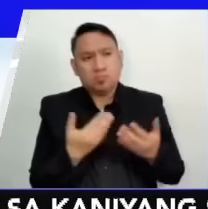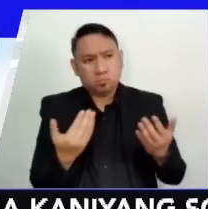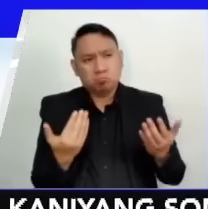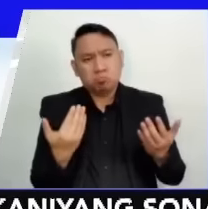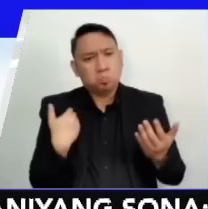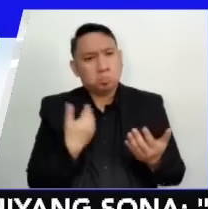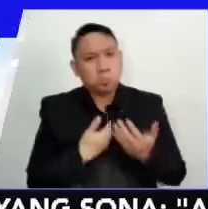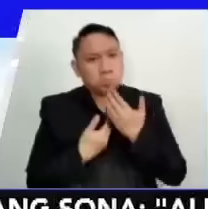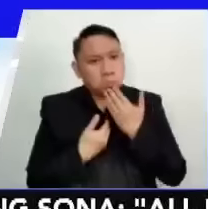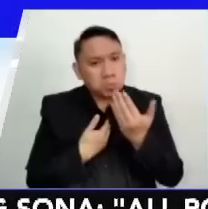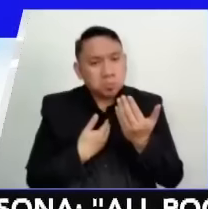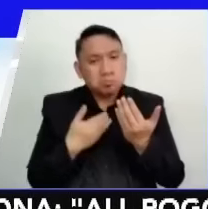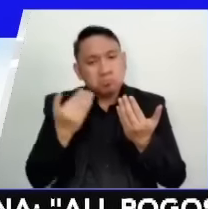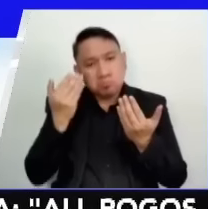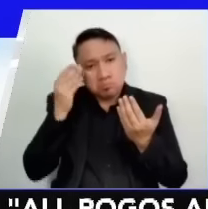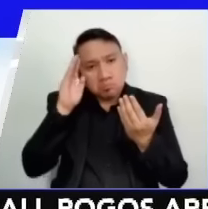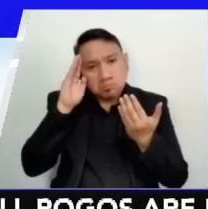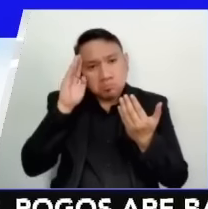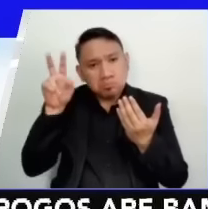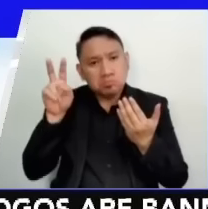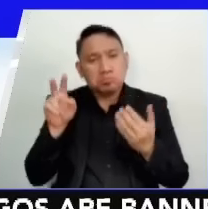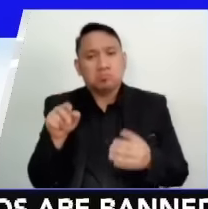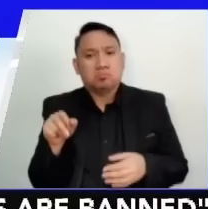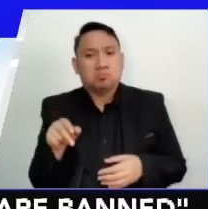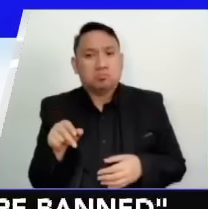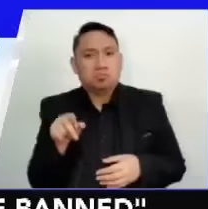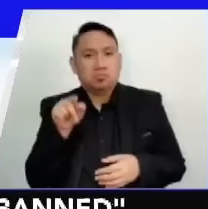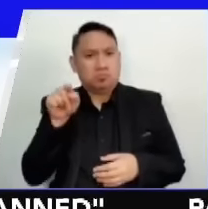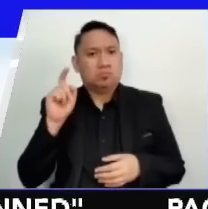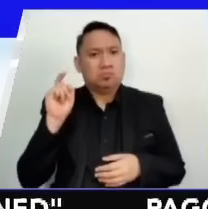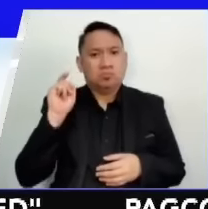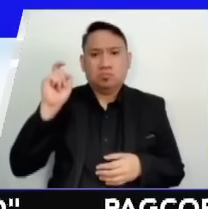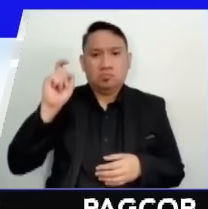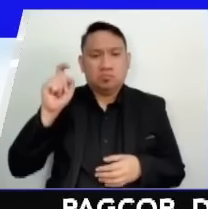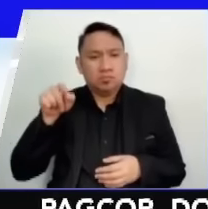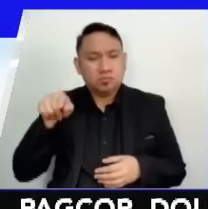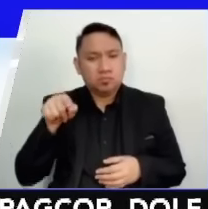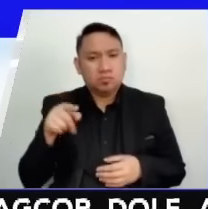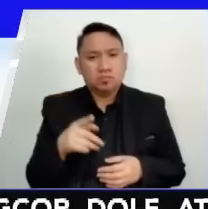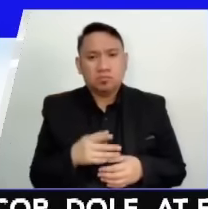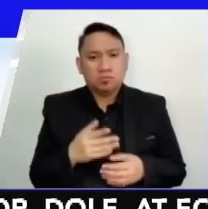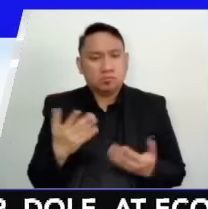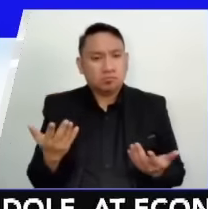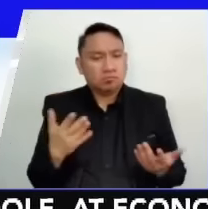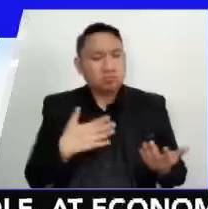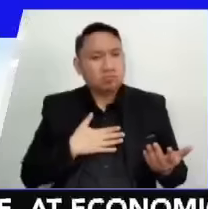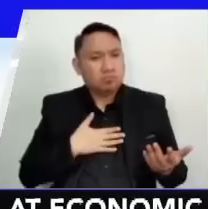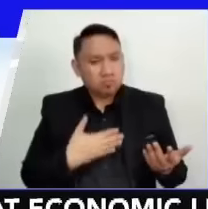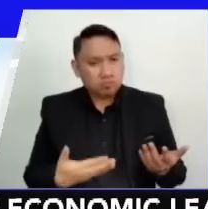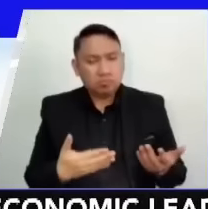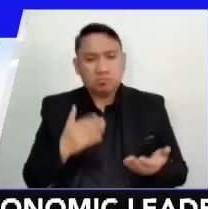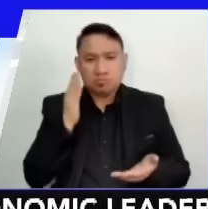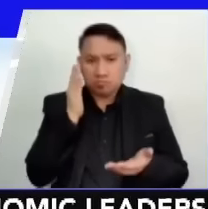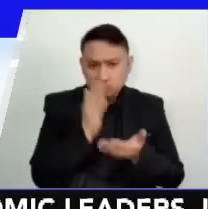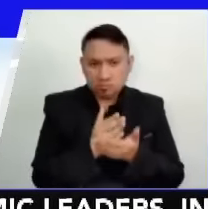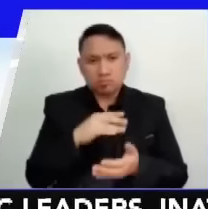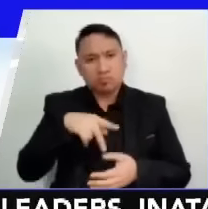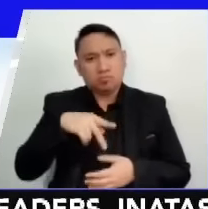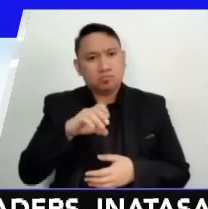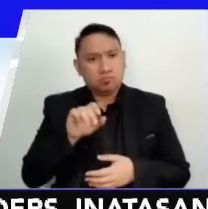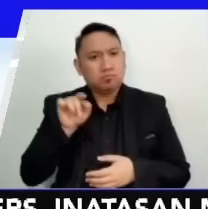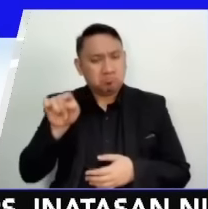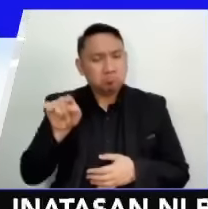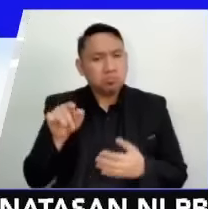pangulo dahil ah mabilis niya at very decisive talagang buong-buo yung loob niya na ibaan ito dahil talagang makakasira